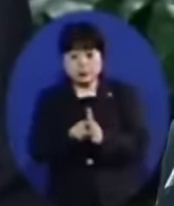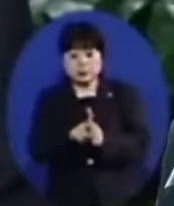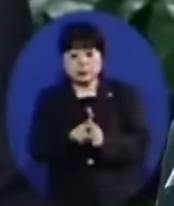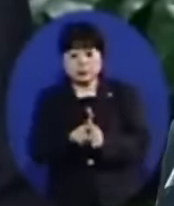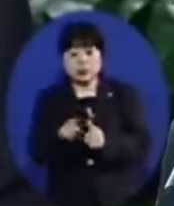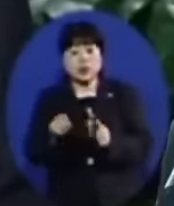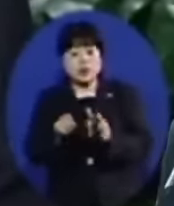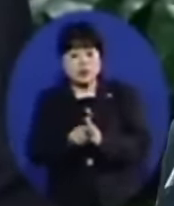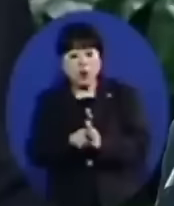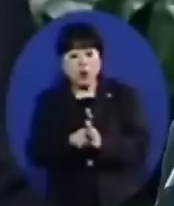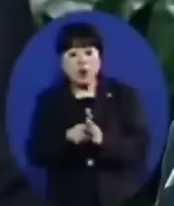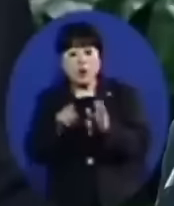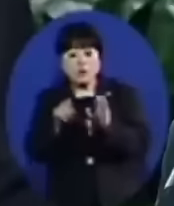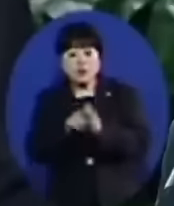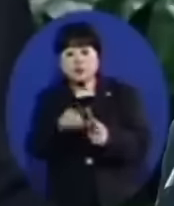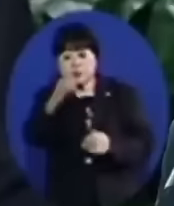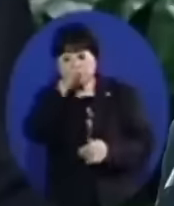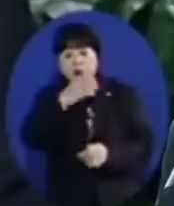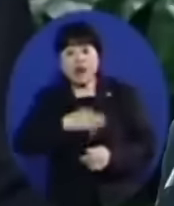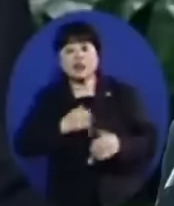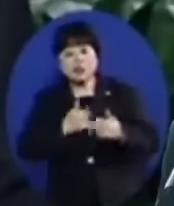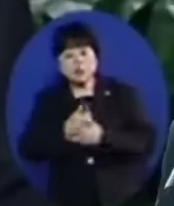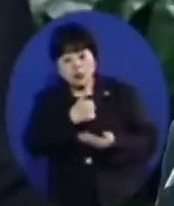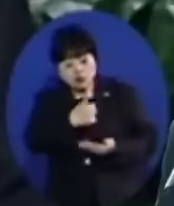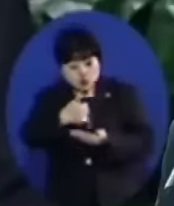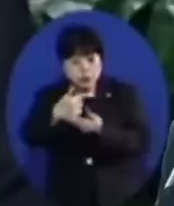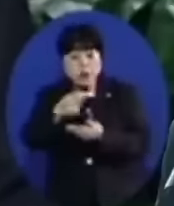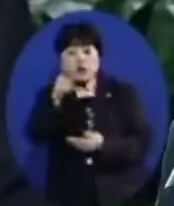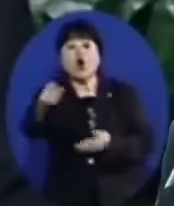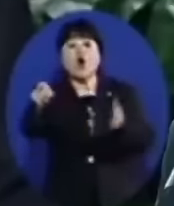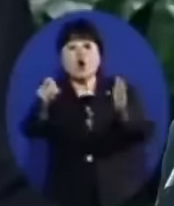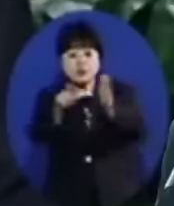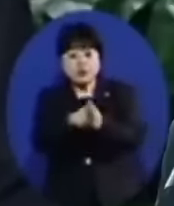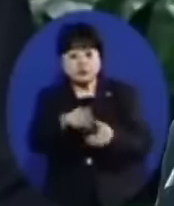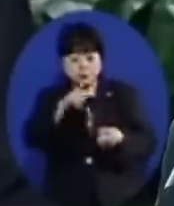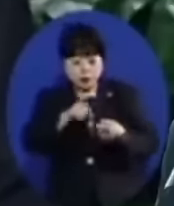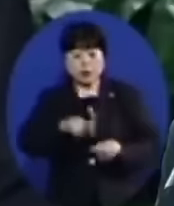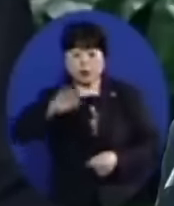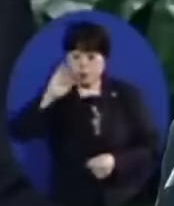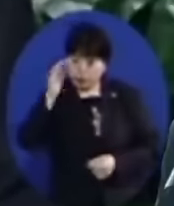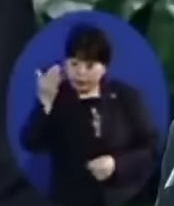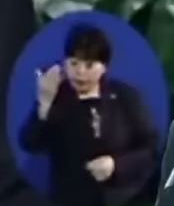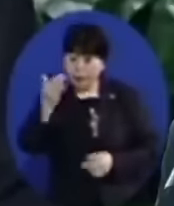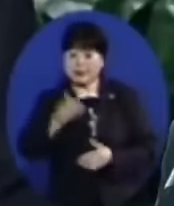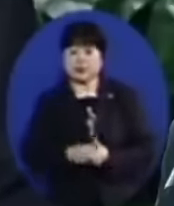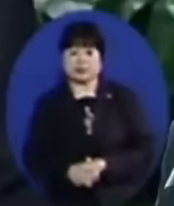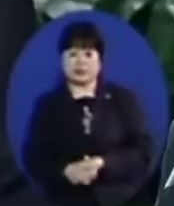믿느냐? 믿음이 있는 것을 알기 때문에 주님이 내 믿음을 있는 대로 된다 그래요.